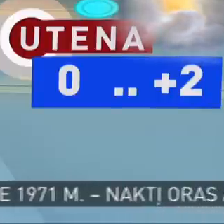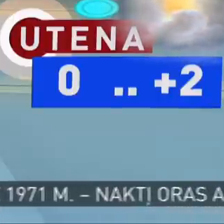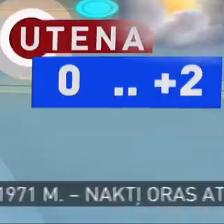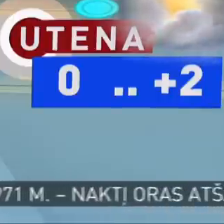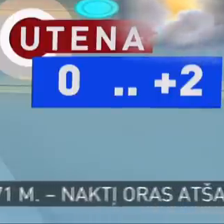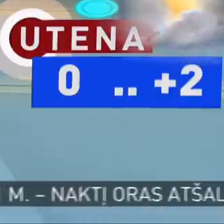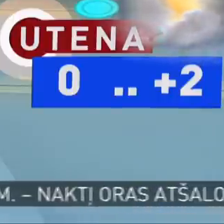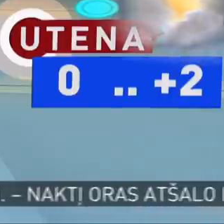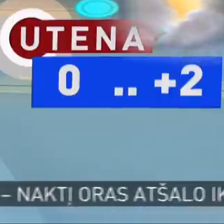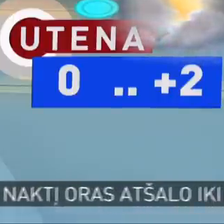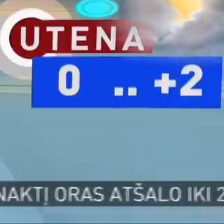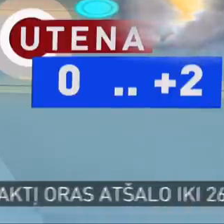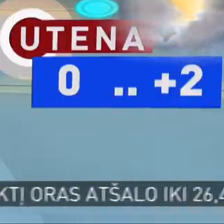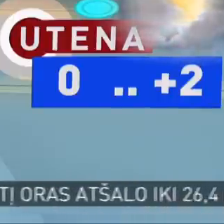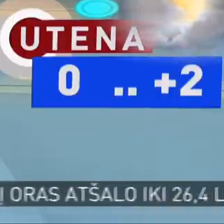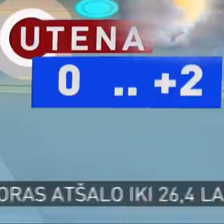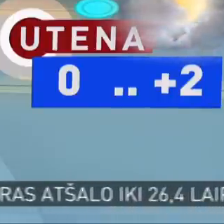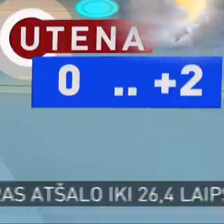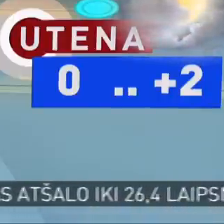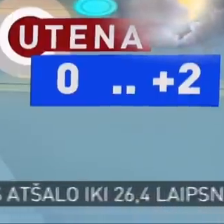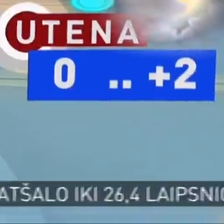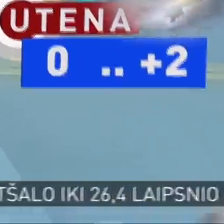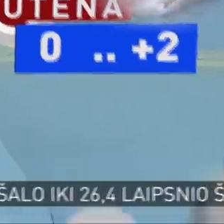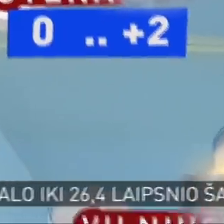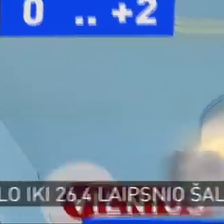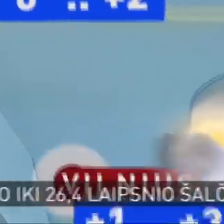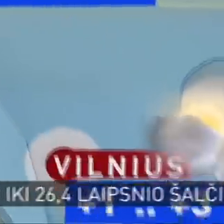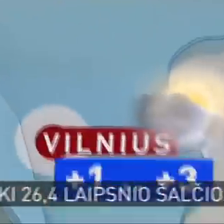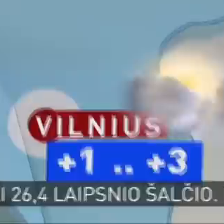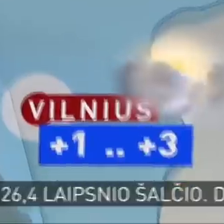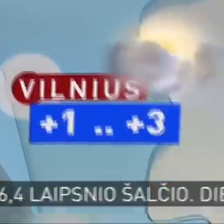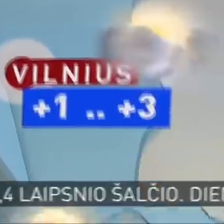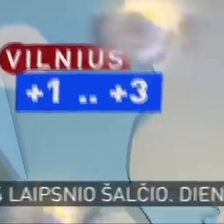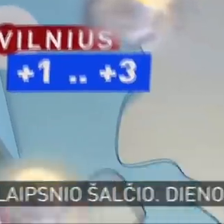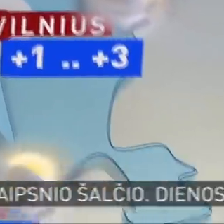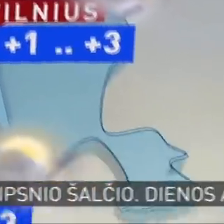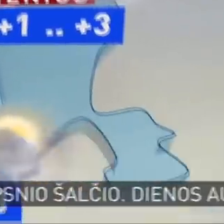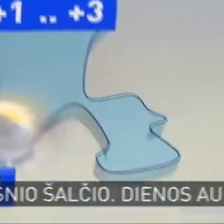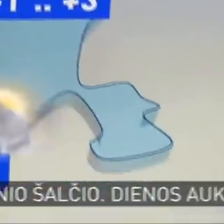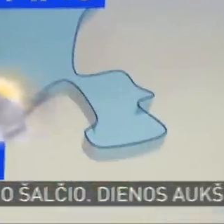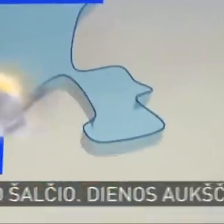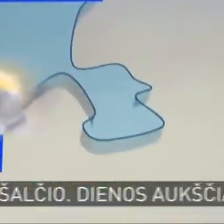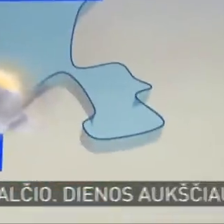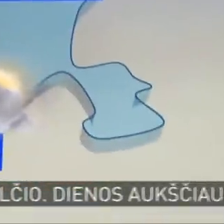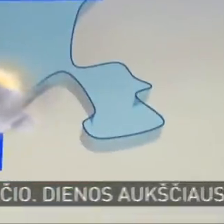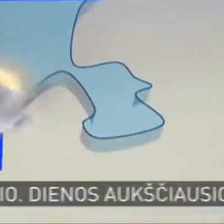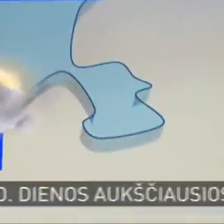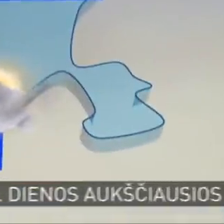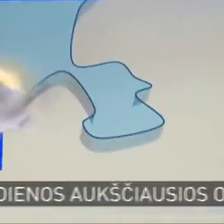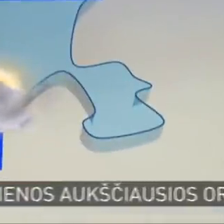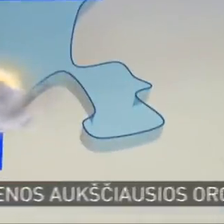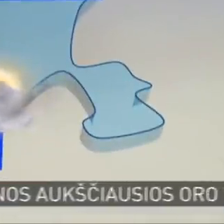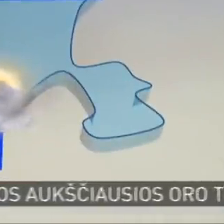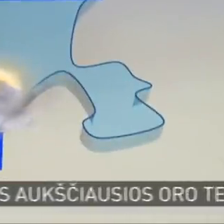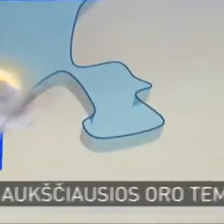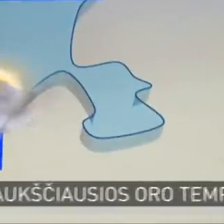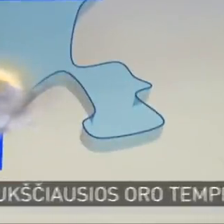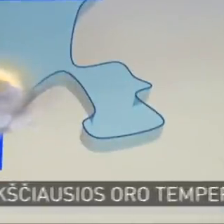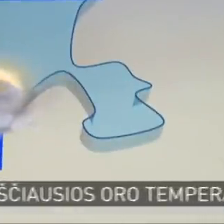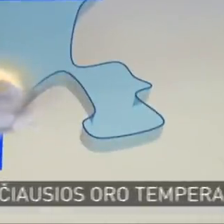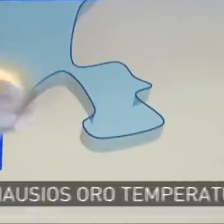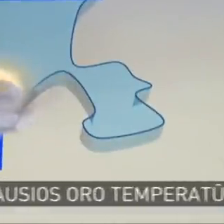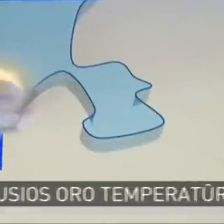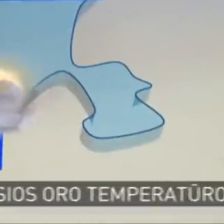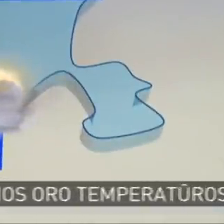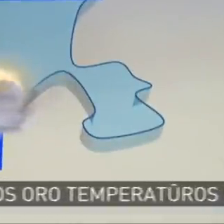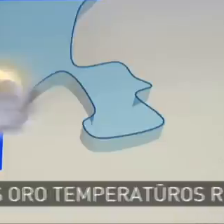vis labiau stiprės, vėsiau bus apie Uteną, 0-2. Kaune, Vilniuje ir pietų Lietuvoje rytas šaltas, o popiet